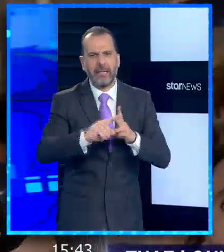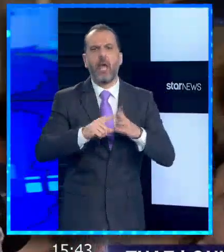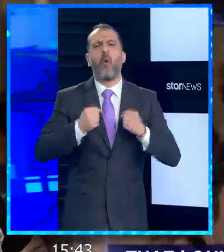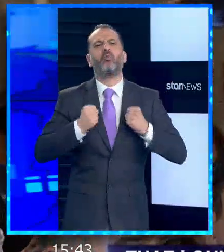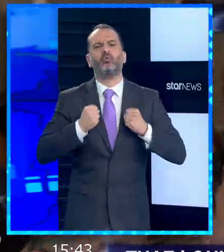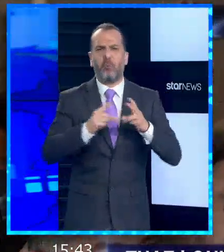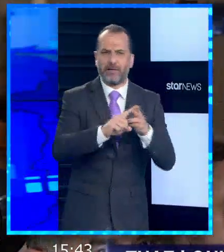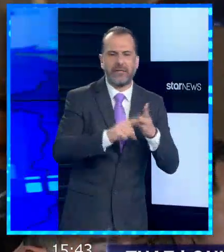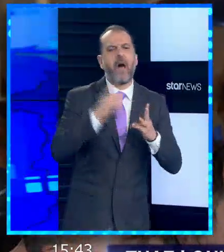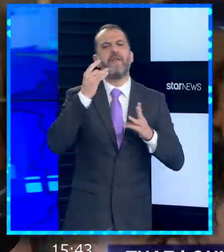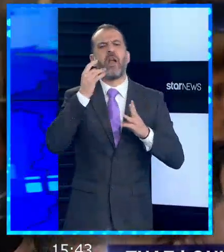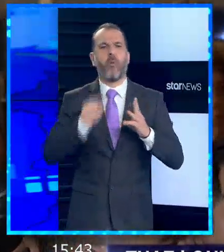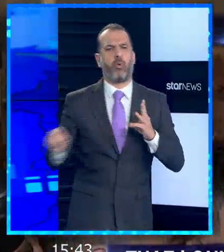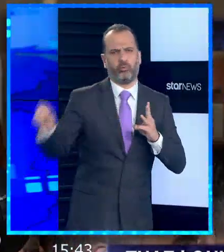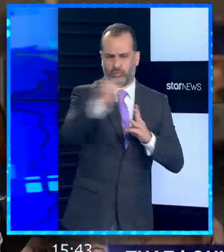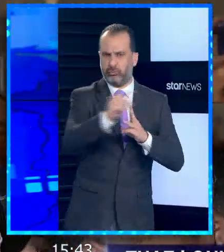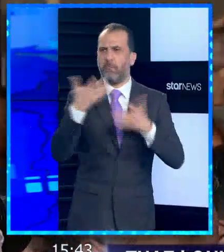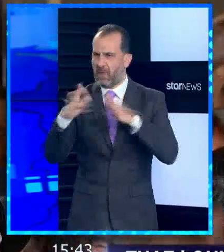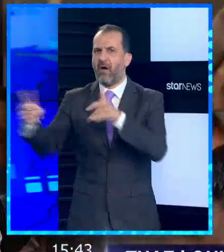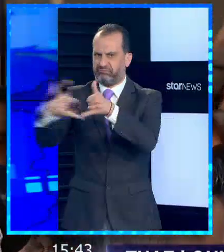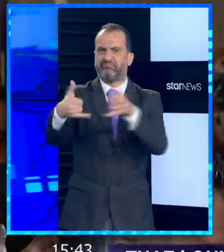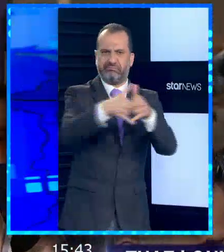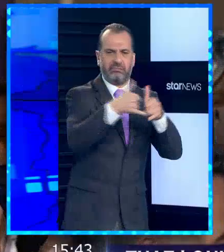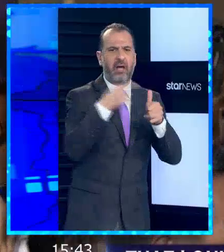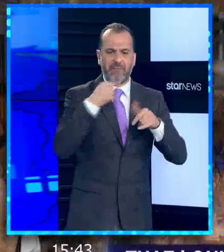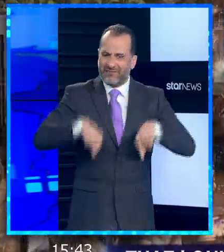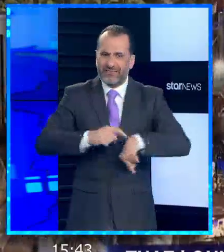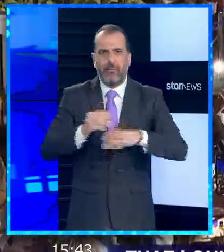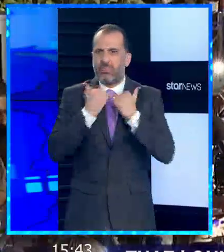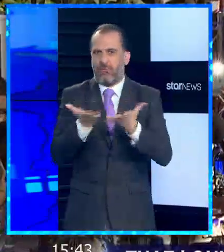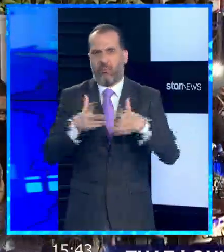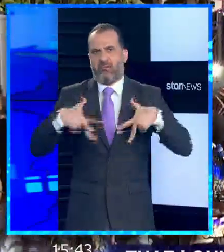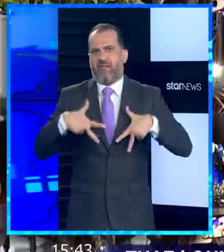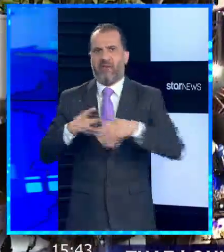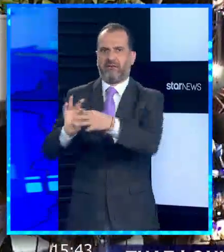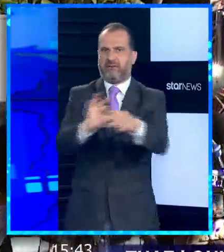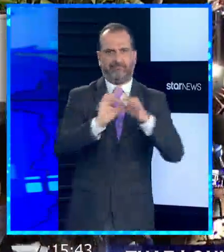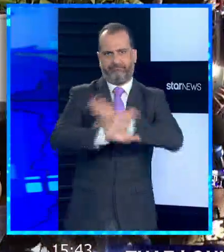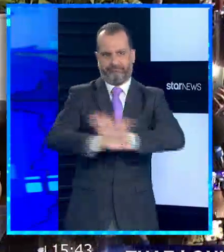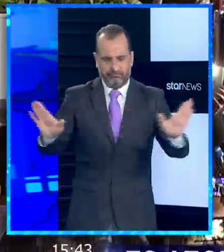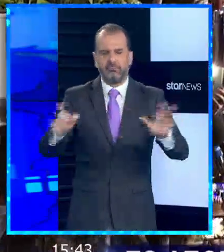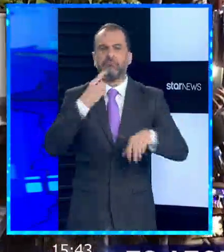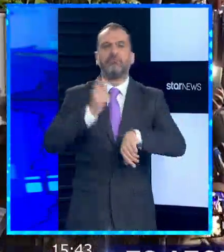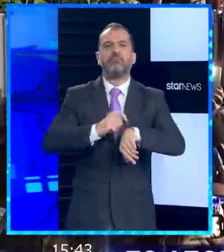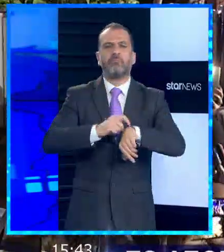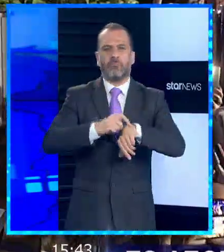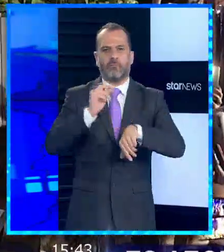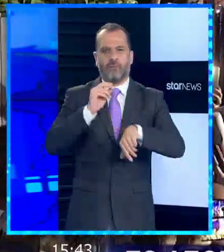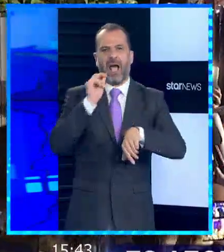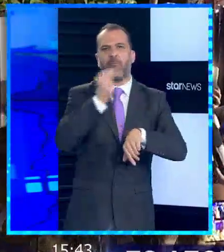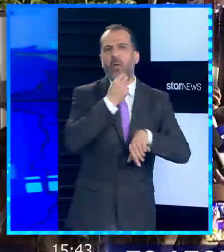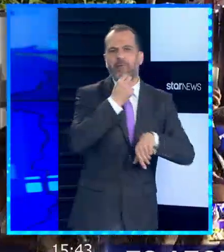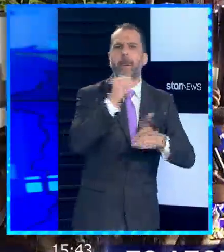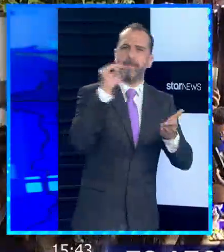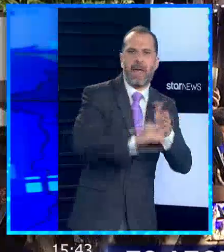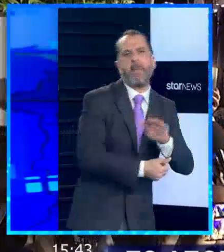Βελόπουλο και είπε και σε εκείνους ότι δεν μπορεί η παρούσα Βουλή να σχηματίσει κυβέρνηση. Ο Πρωθυπουργός Κατερίνα θα επιστρέψει το απόγευμα τη διερευνητική εντολή στην